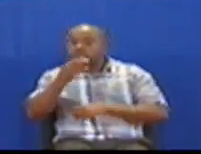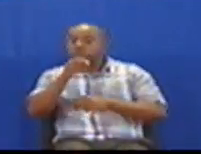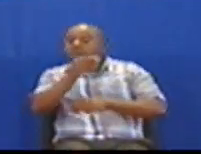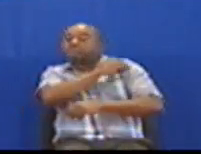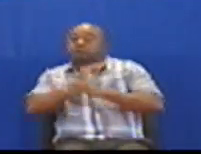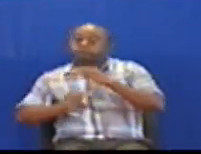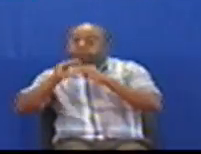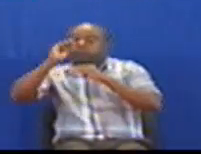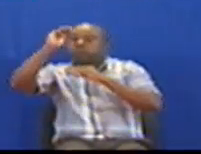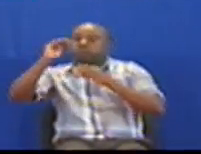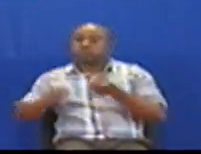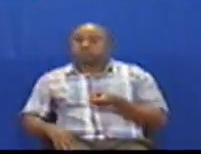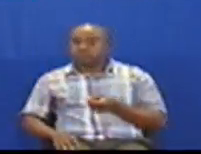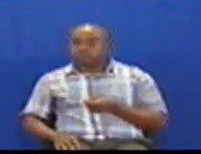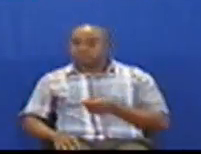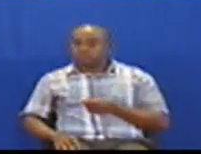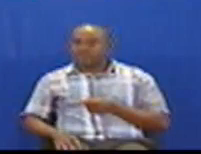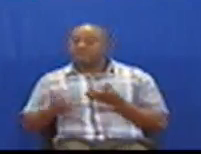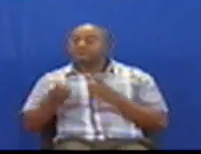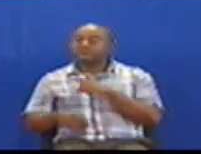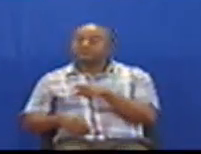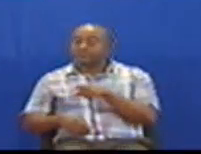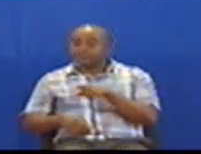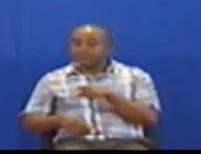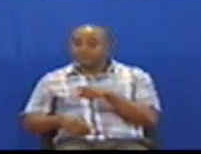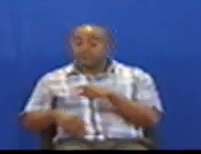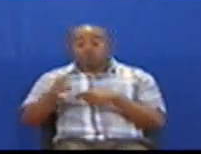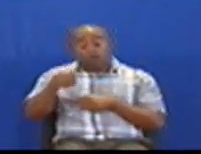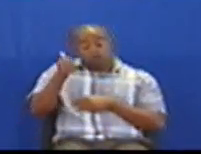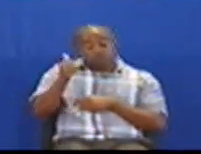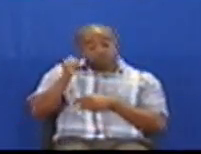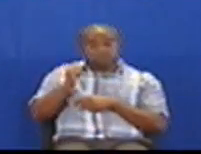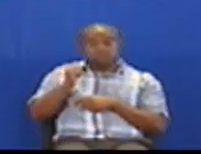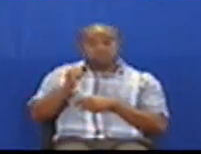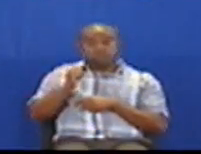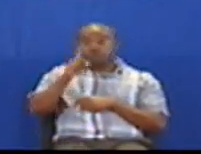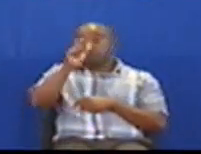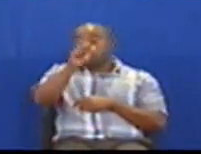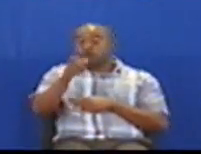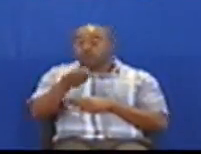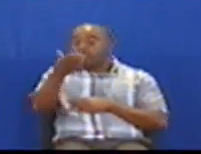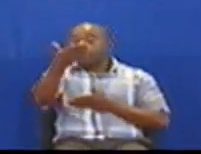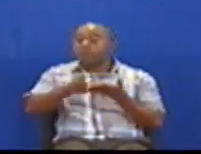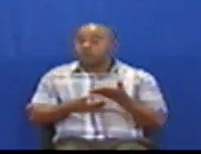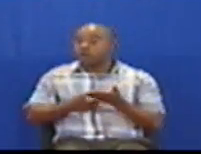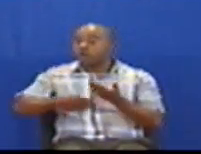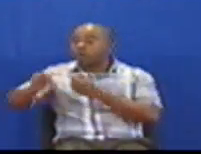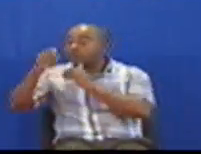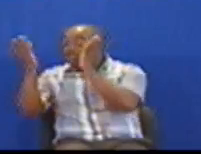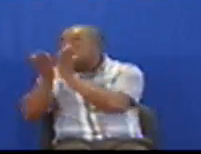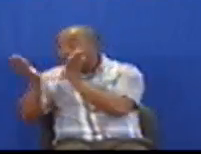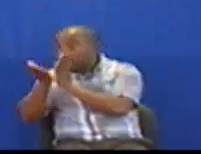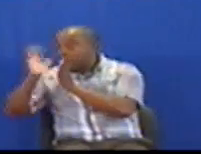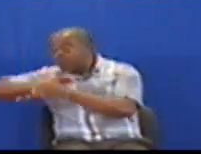moja. Mwalimu huyu tunampa moyo gani na kufanya kazi? Lakini mwaka juzi kuna waliopewa barua za kupandishwa vyeo, wameenda kusoma,